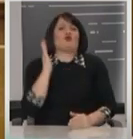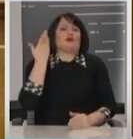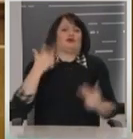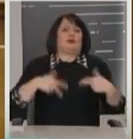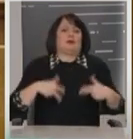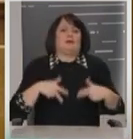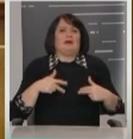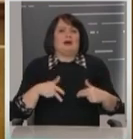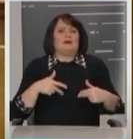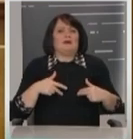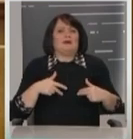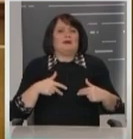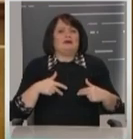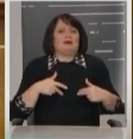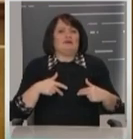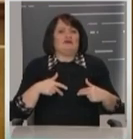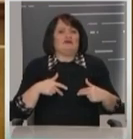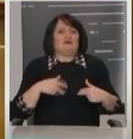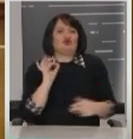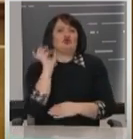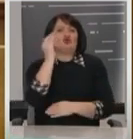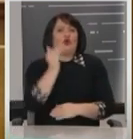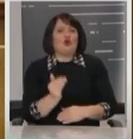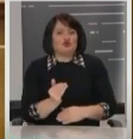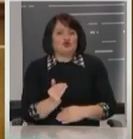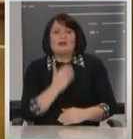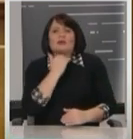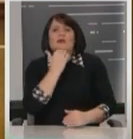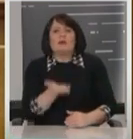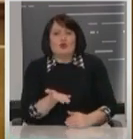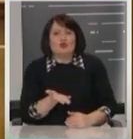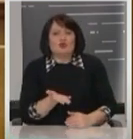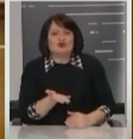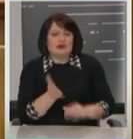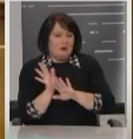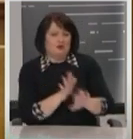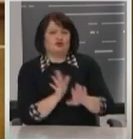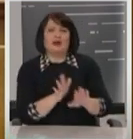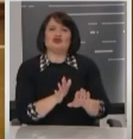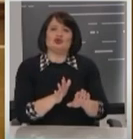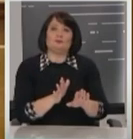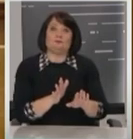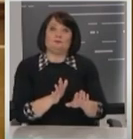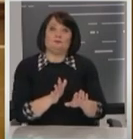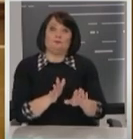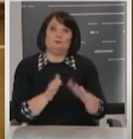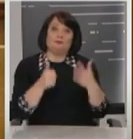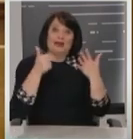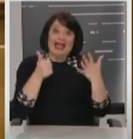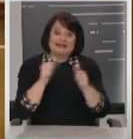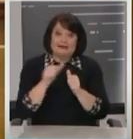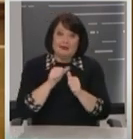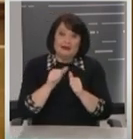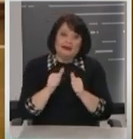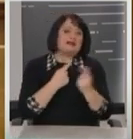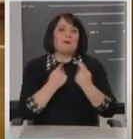να καλύψει ακόμη και τους τρέχοντες δημοσιονομικούς στόχους και είχε παρατήσει 6 και επιπλέον ολόκληρους μήνες